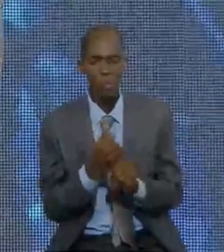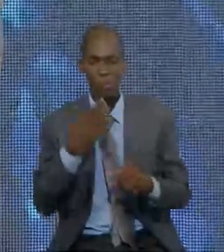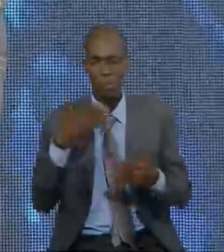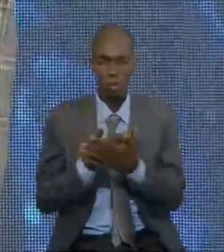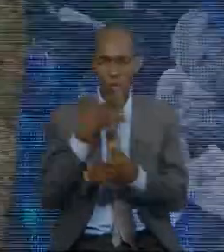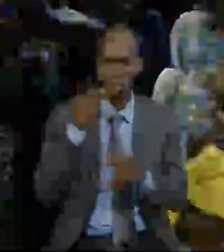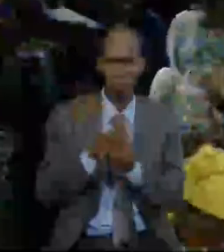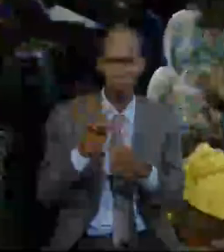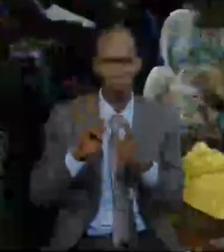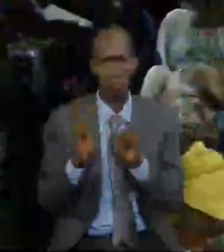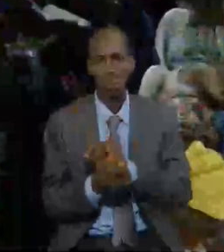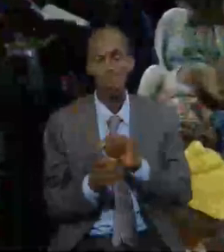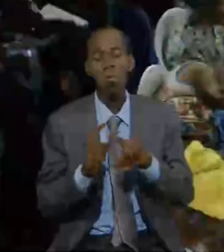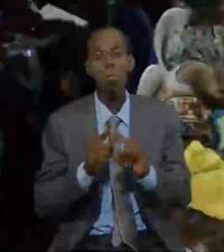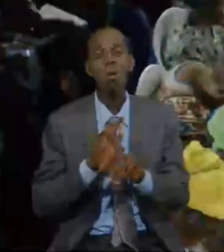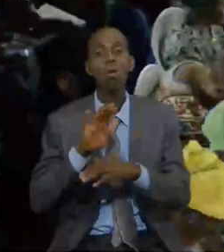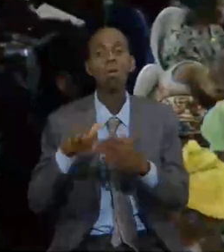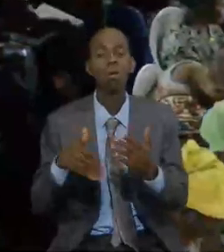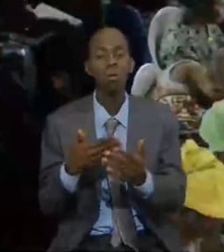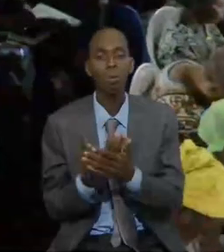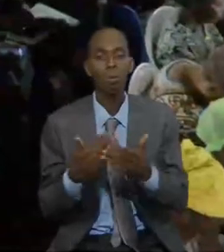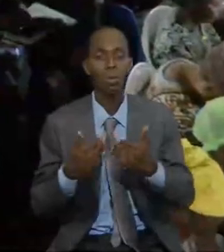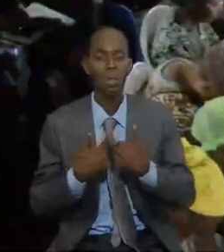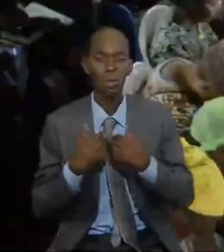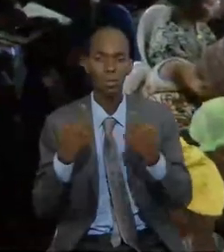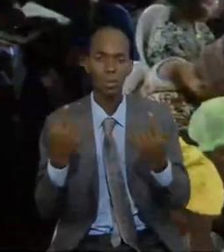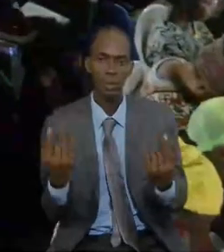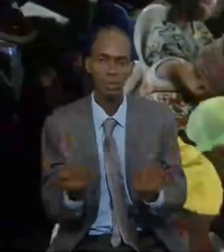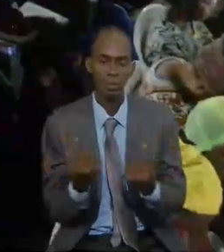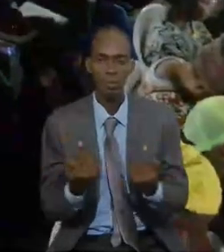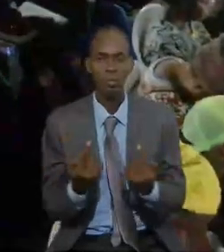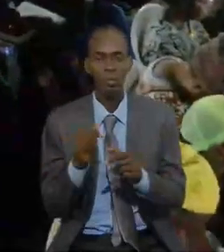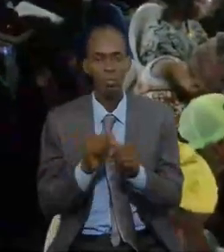tout le monde prend des décisions mais tout son péchés